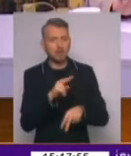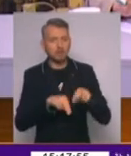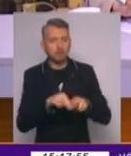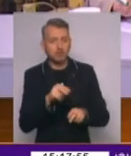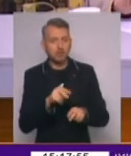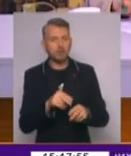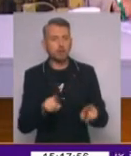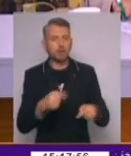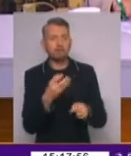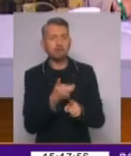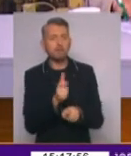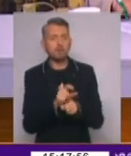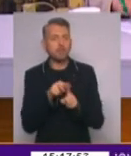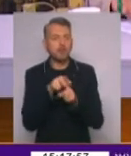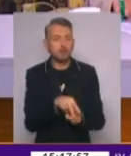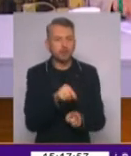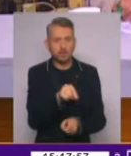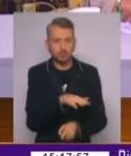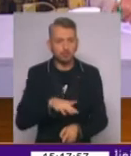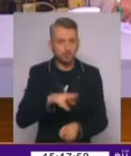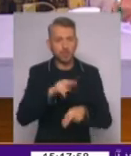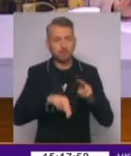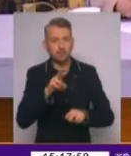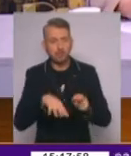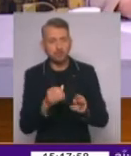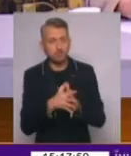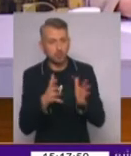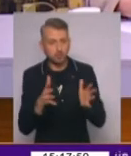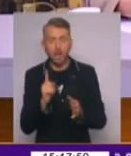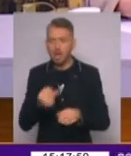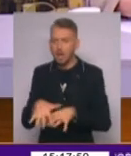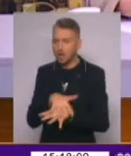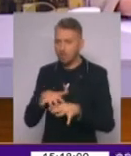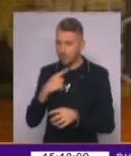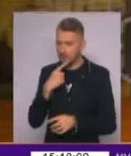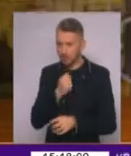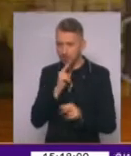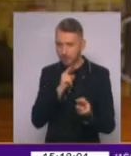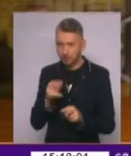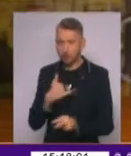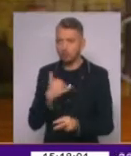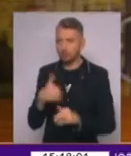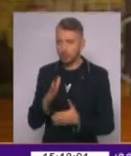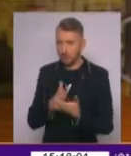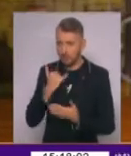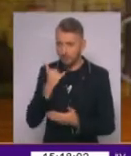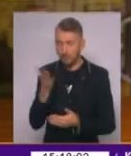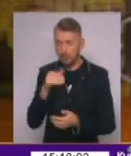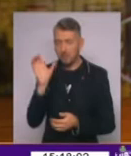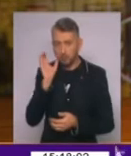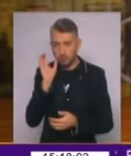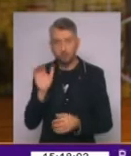більше навантаження на цю діляночку, набудувати ще більше. Так, але громада за цим пильно слідкує. У нас вже є дзвінок до вас. Давайте послухаємо